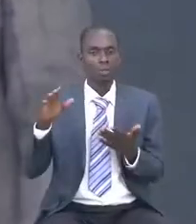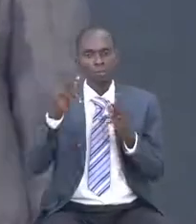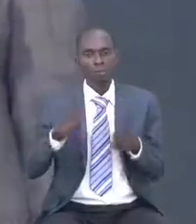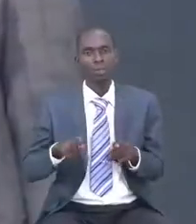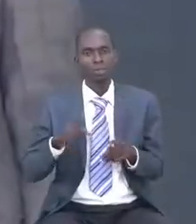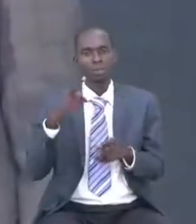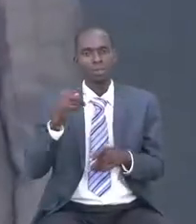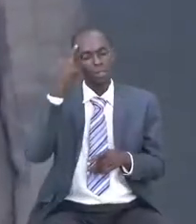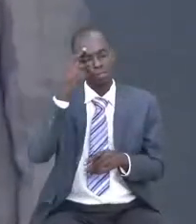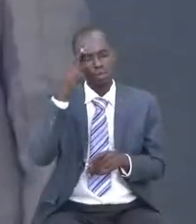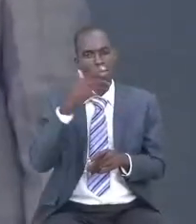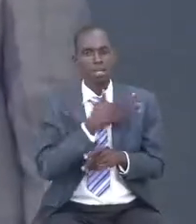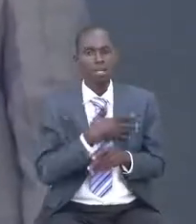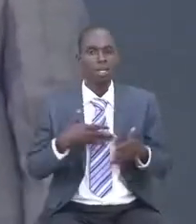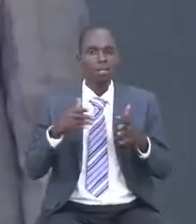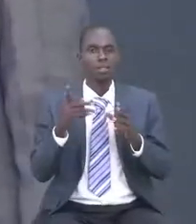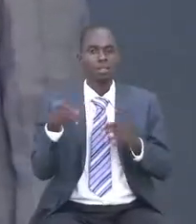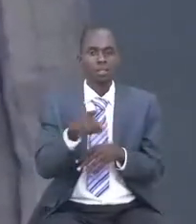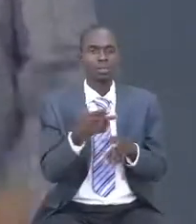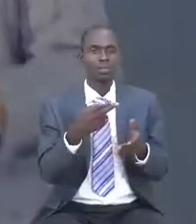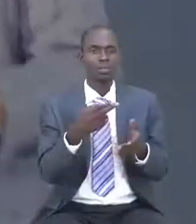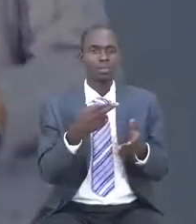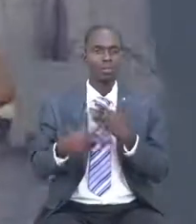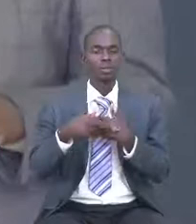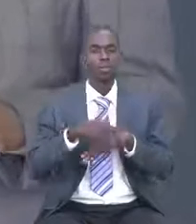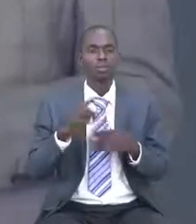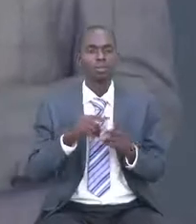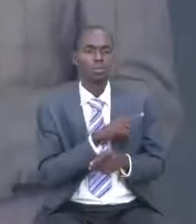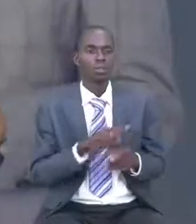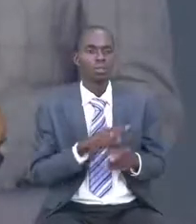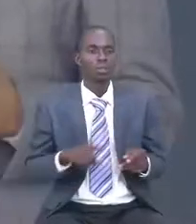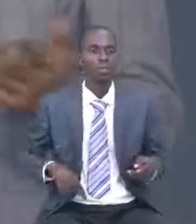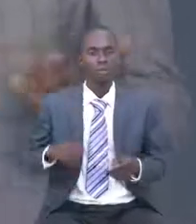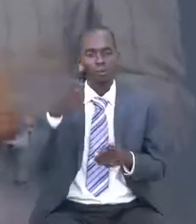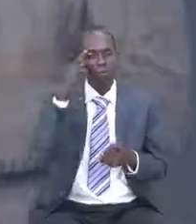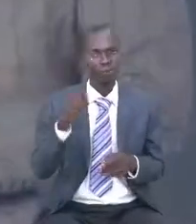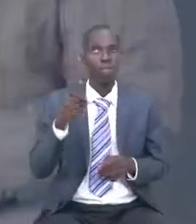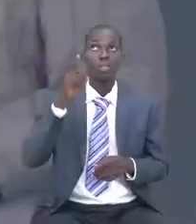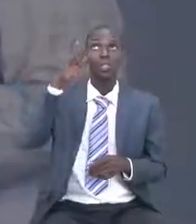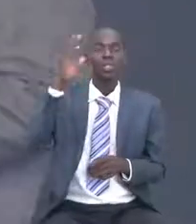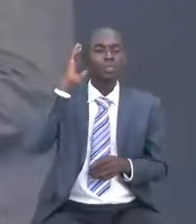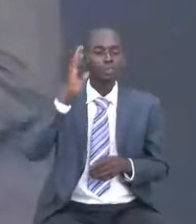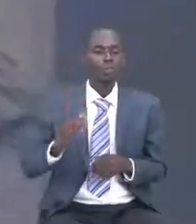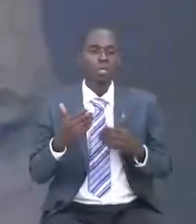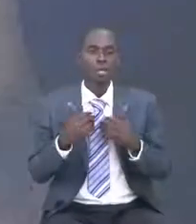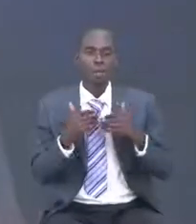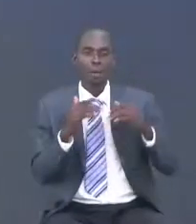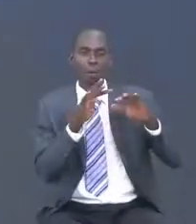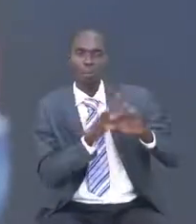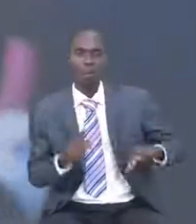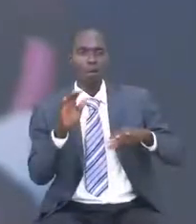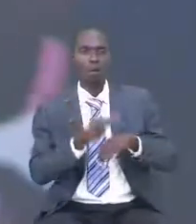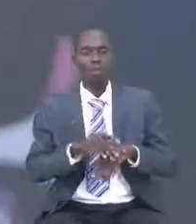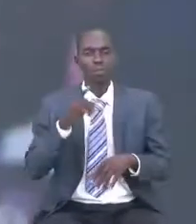l'homme d'iniquité ses pensées. Qu'il retourne à l'Éternel qui aura pitié